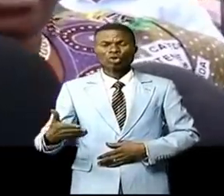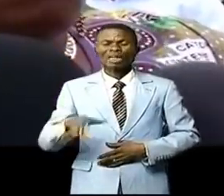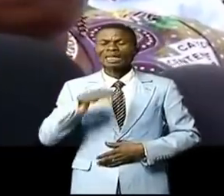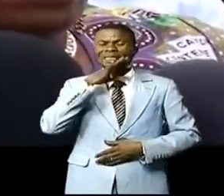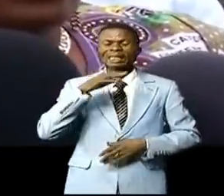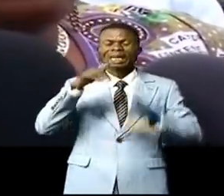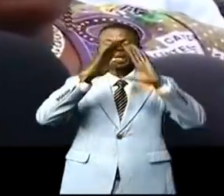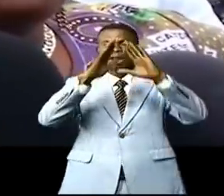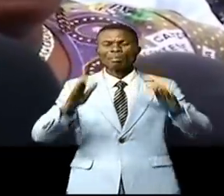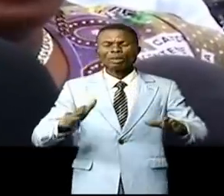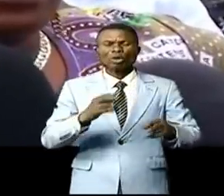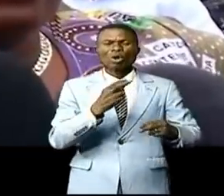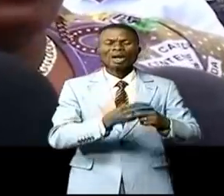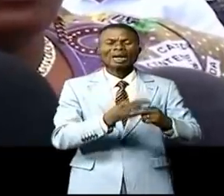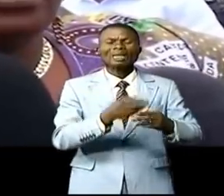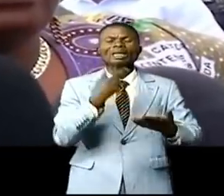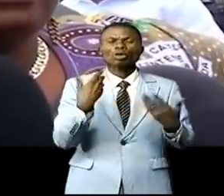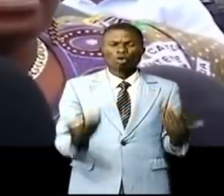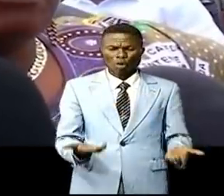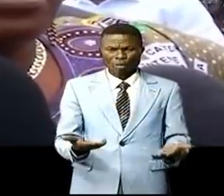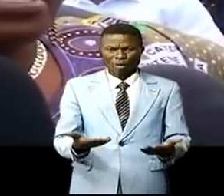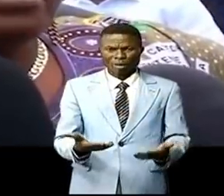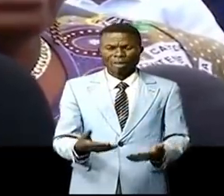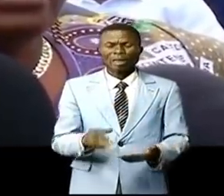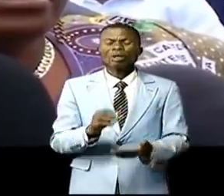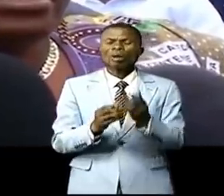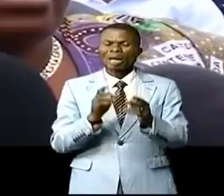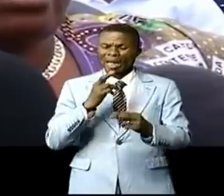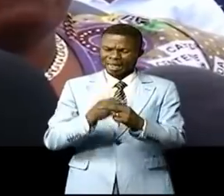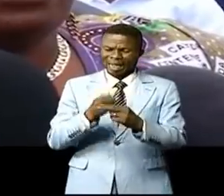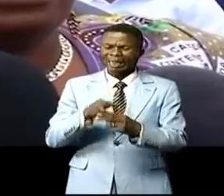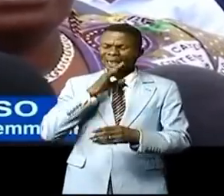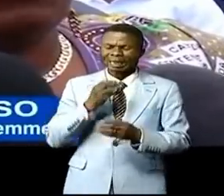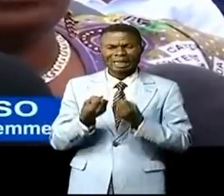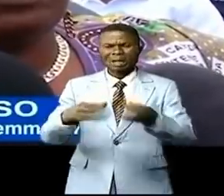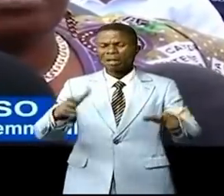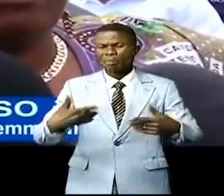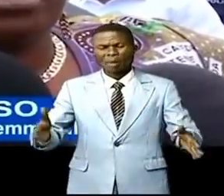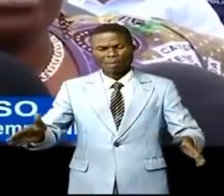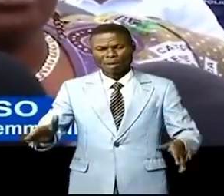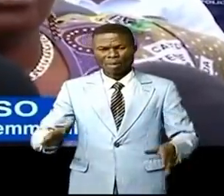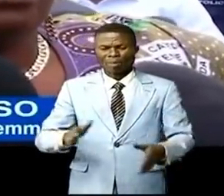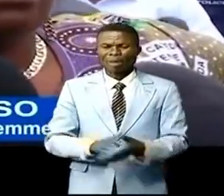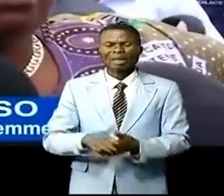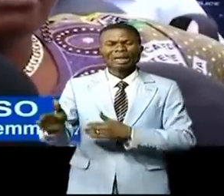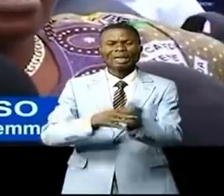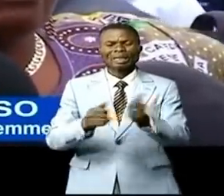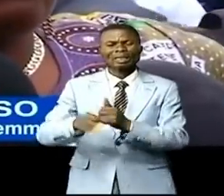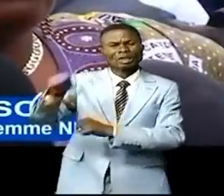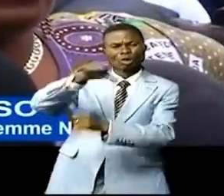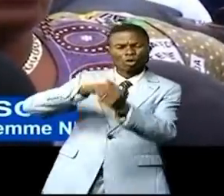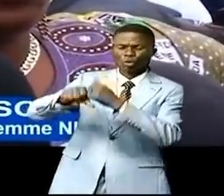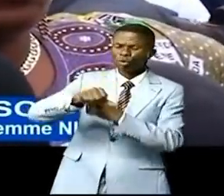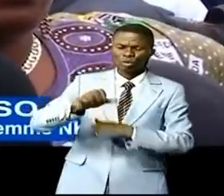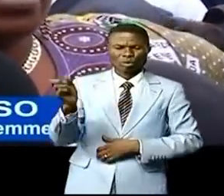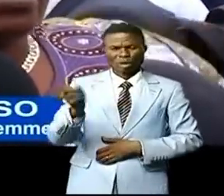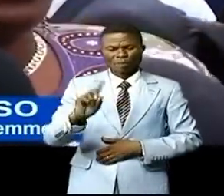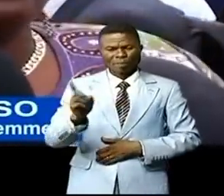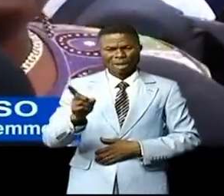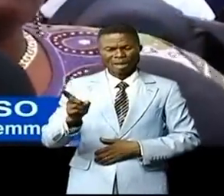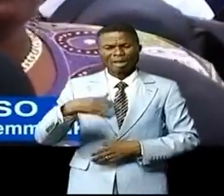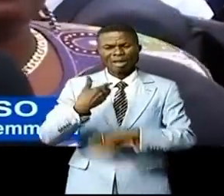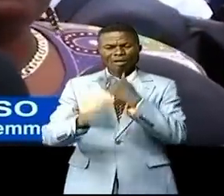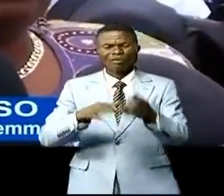rôle? Comment elles peuvent s'y prendre pour qu'elles gèrent bien leurs déchets afin que ça ne puisse pas amener des dégâts ou ça ne puisse pas